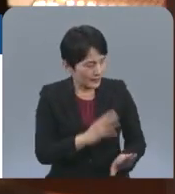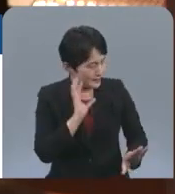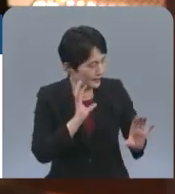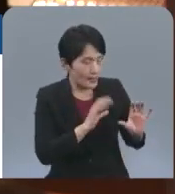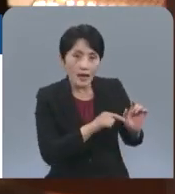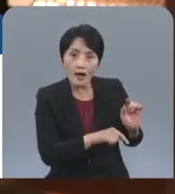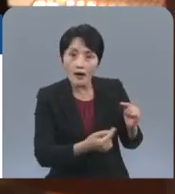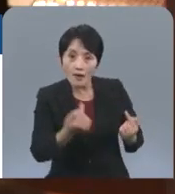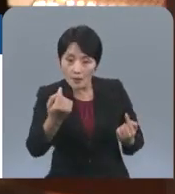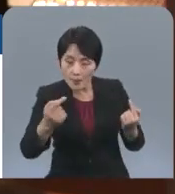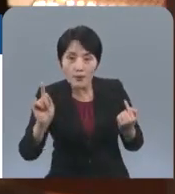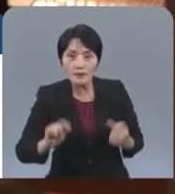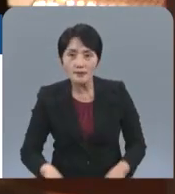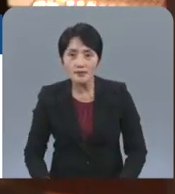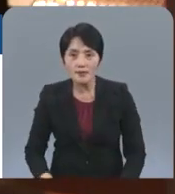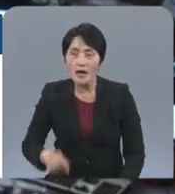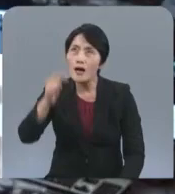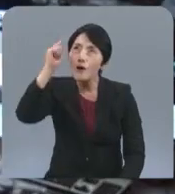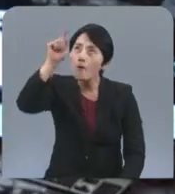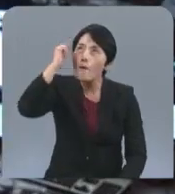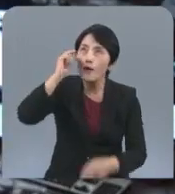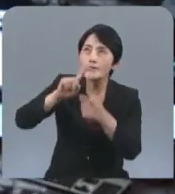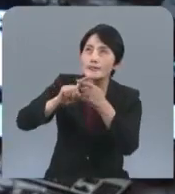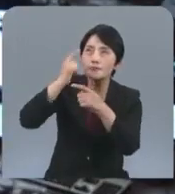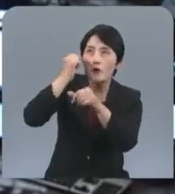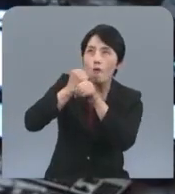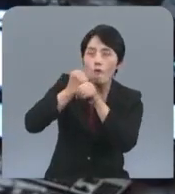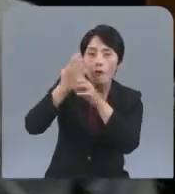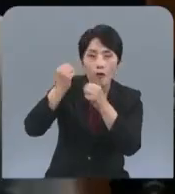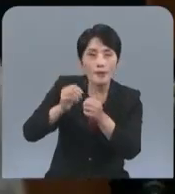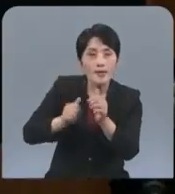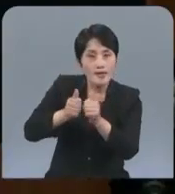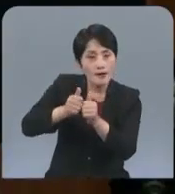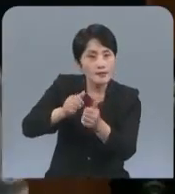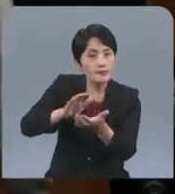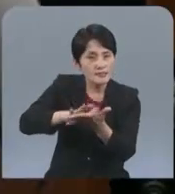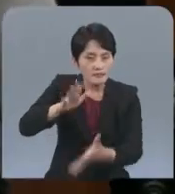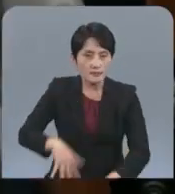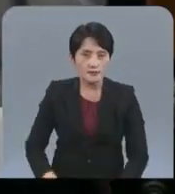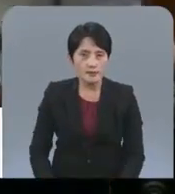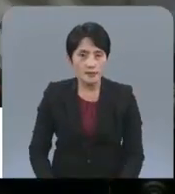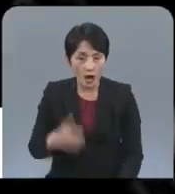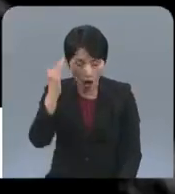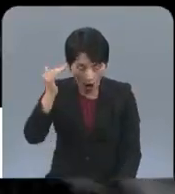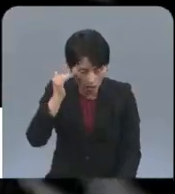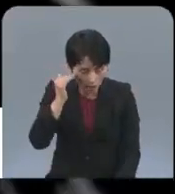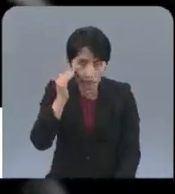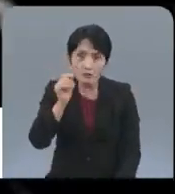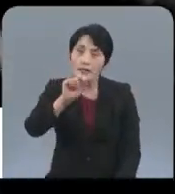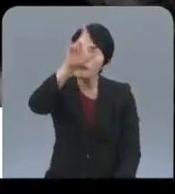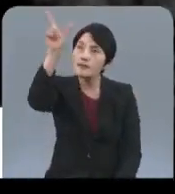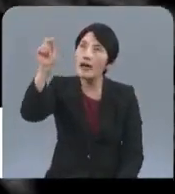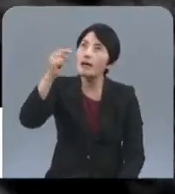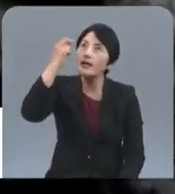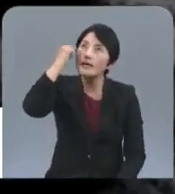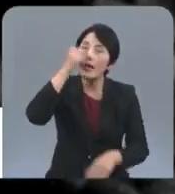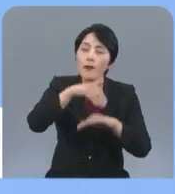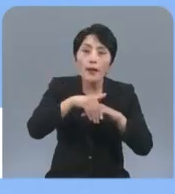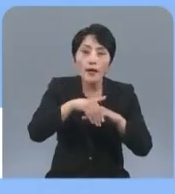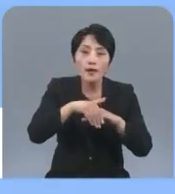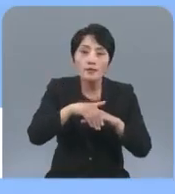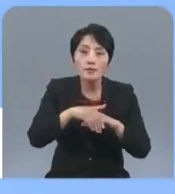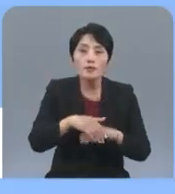ressources telles que Cell lunairire et les terres rares suscite un intérêt grandissant chez de nombreuses nations malgré cette course internationale acharnée